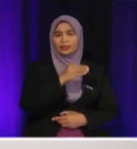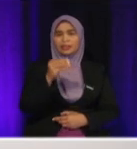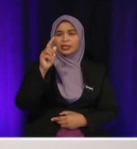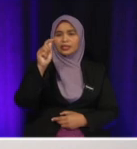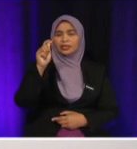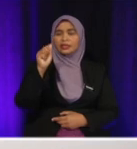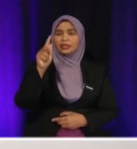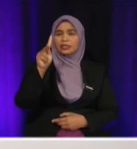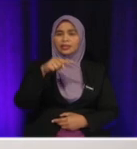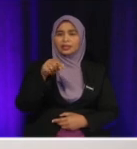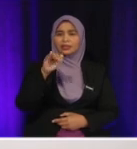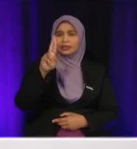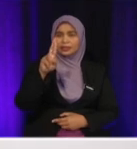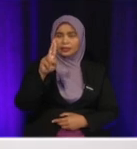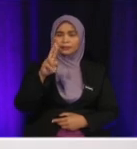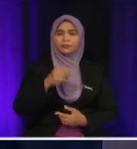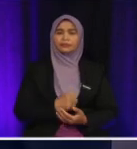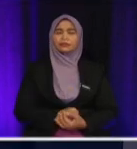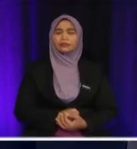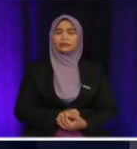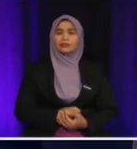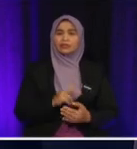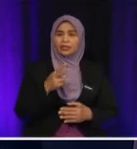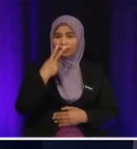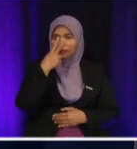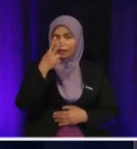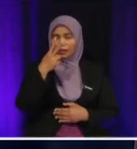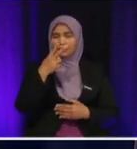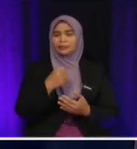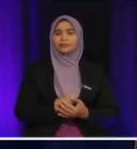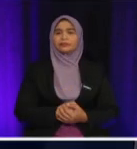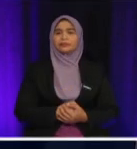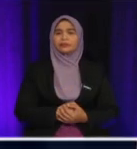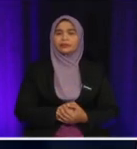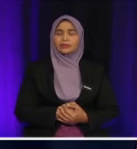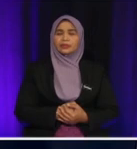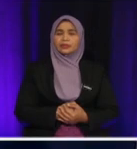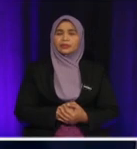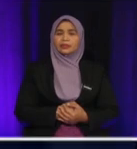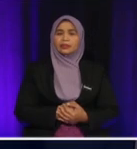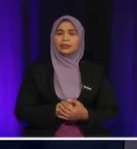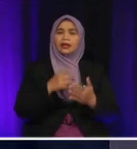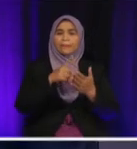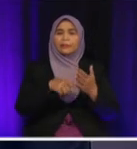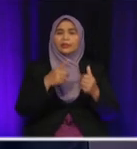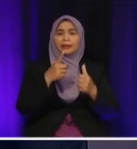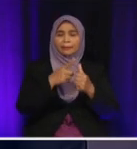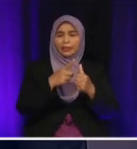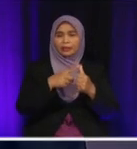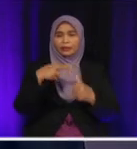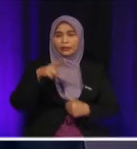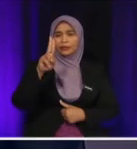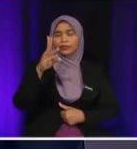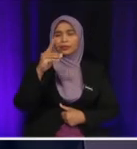Bagus. Okey, kita teruskan. Okey, kita teruskan. Kita tengok hudud, qisas dan ta'zir ini kita akan masuk. Apa yang pertama iaitu